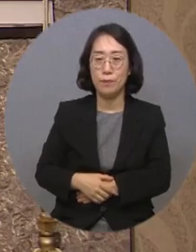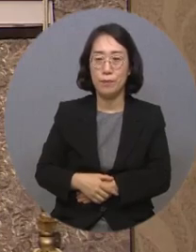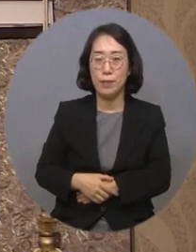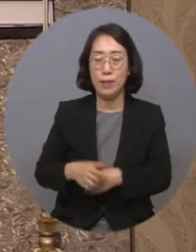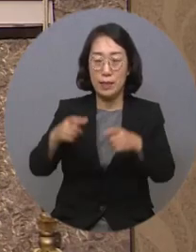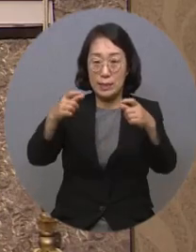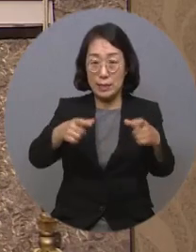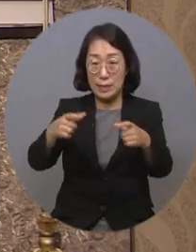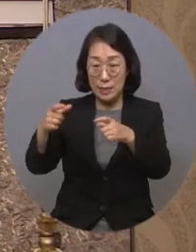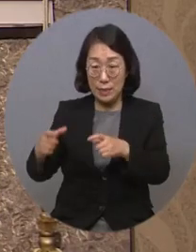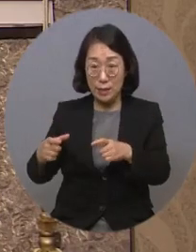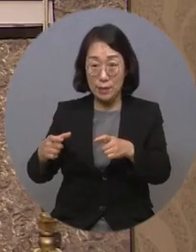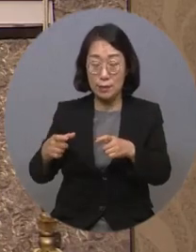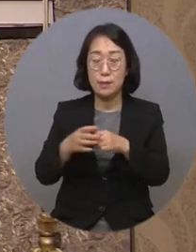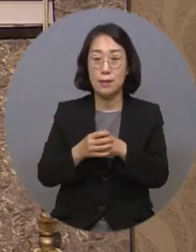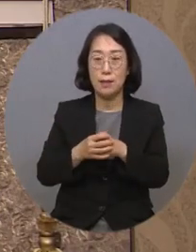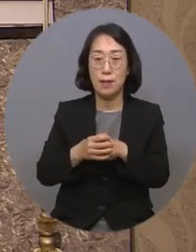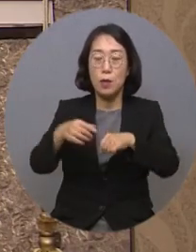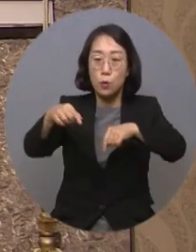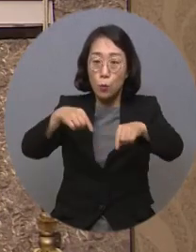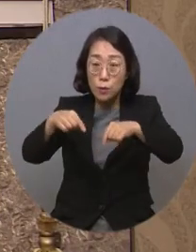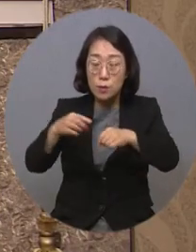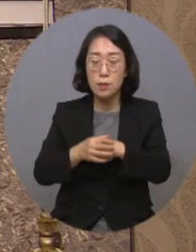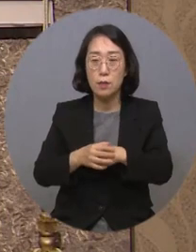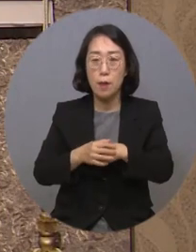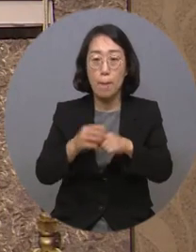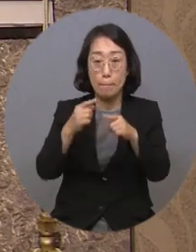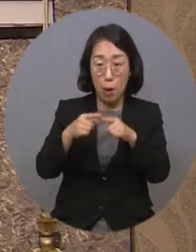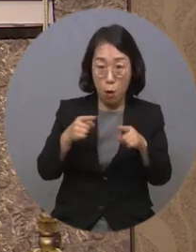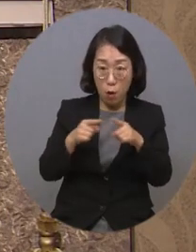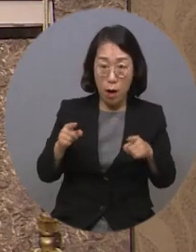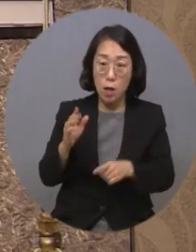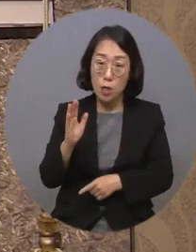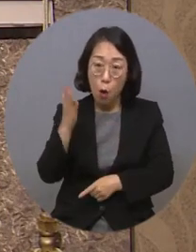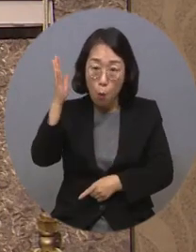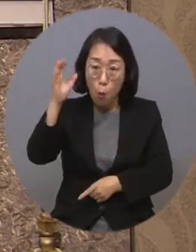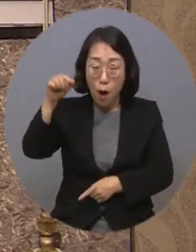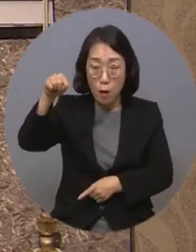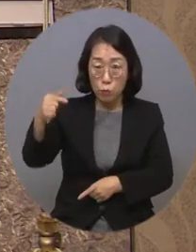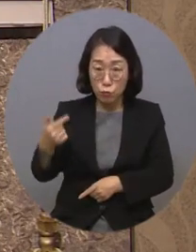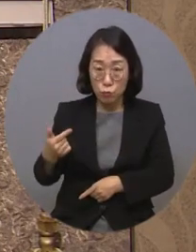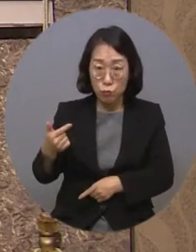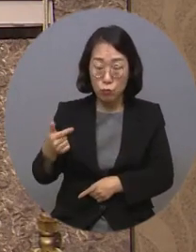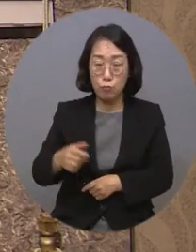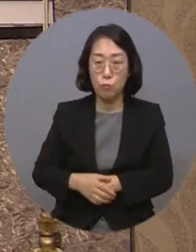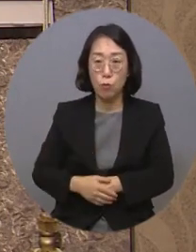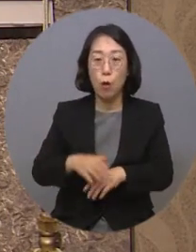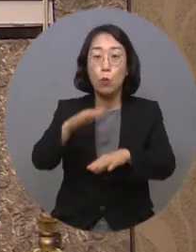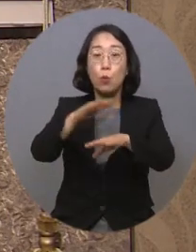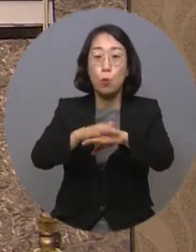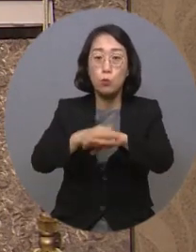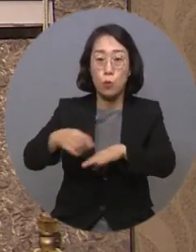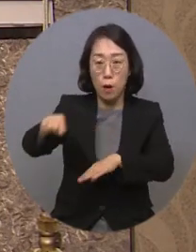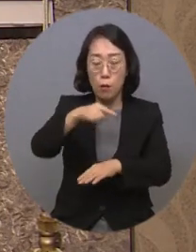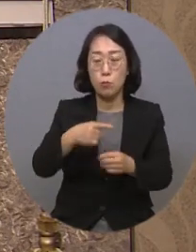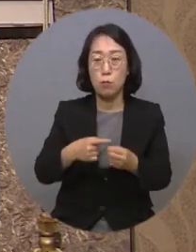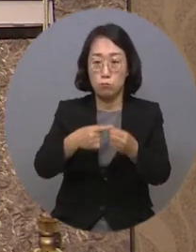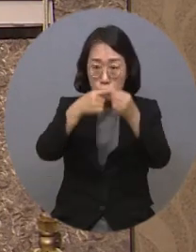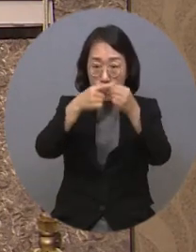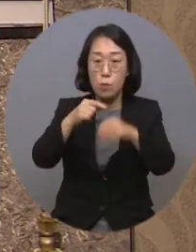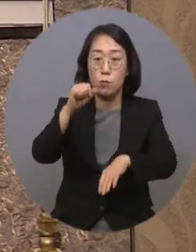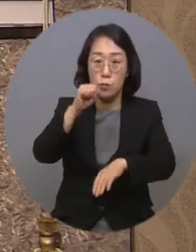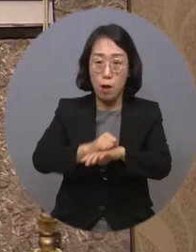지자체 평가를 하는데. 네. 농어촌 부분에 영광군이 최우수 기관 그 지자체로 선정이 됐다. 네.